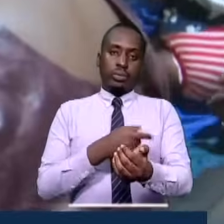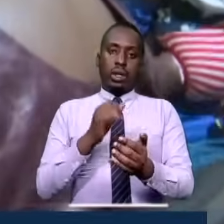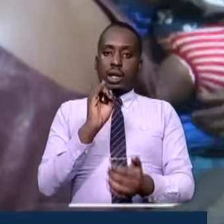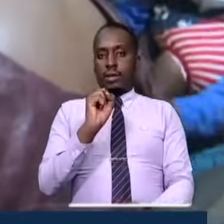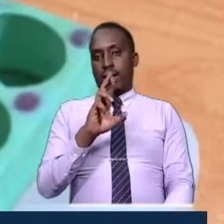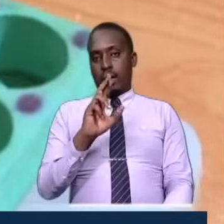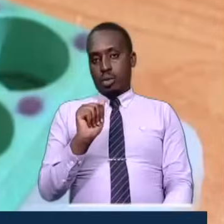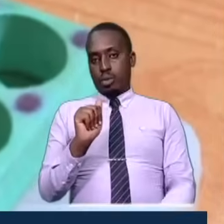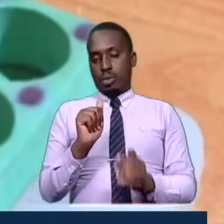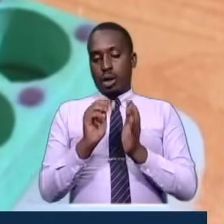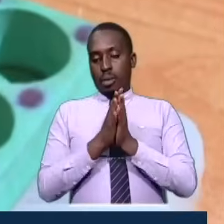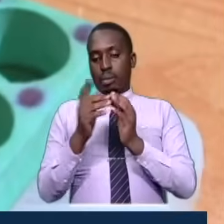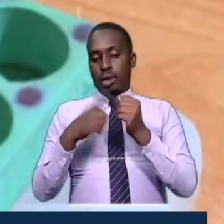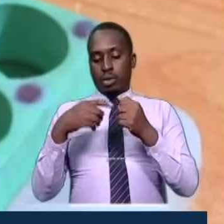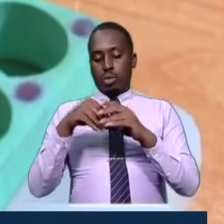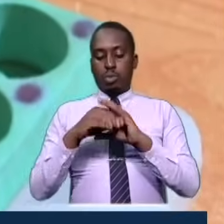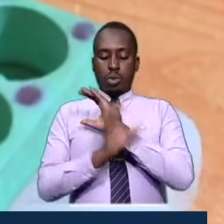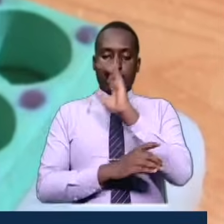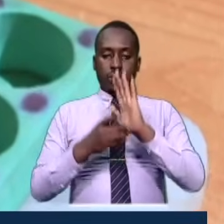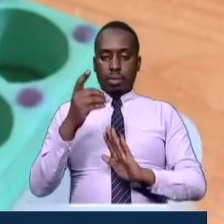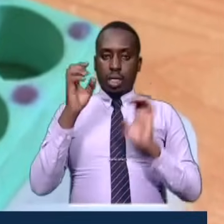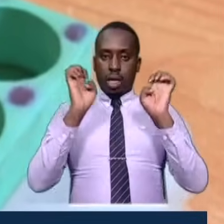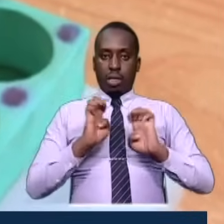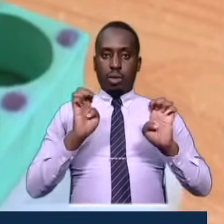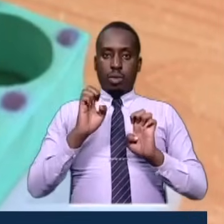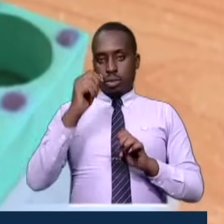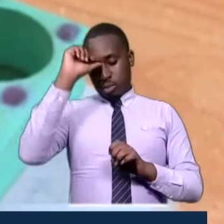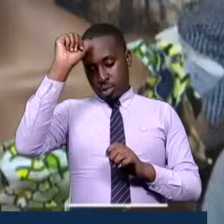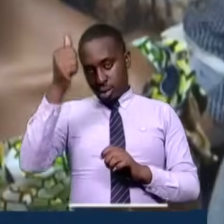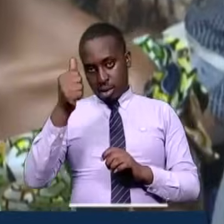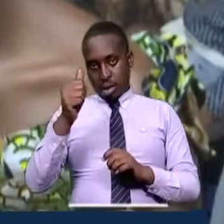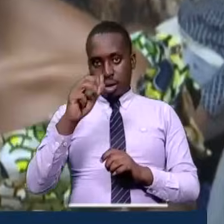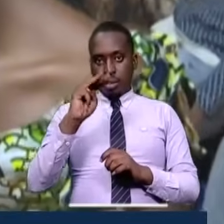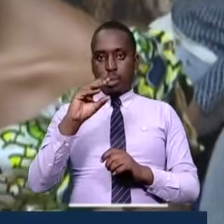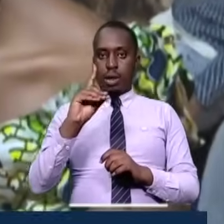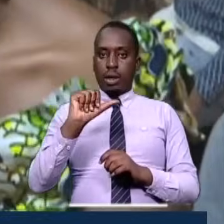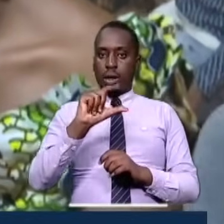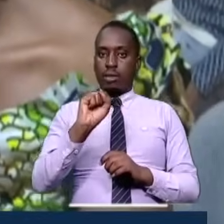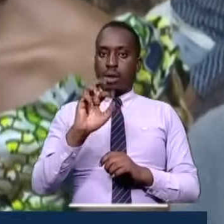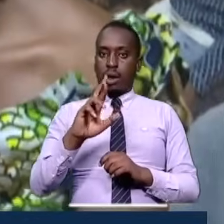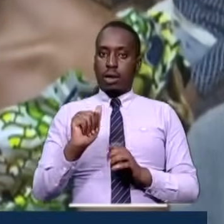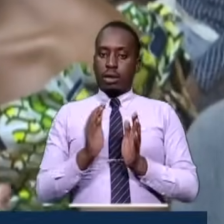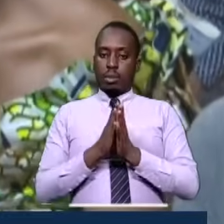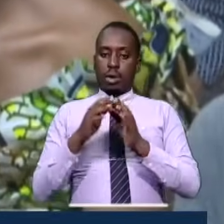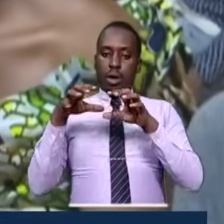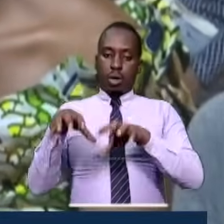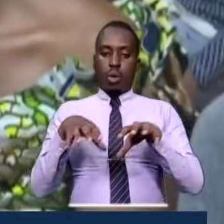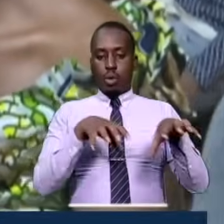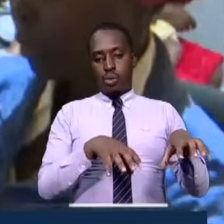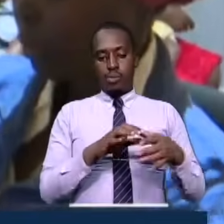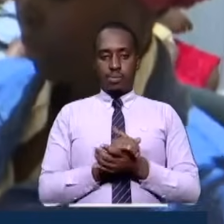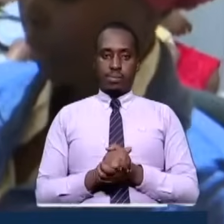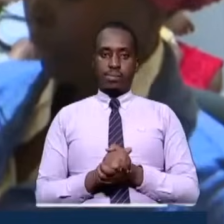ushize. Bitandatu muri ibyo bihugu biri mu nzira y'amajyambere birimo Ethiopia, Buhinde, Madagascar, Nigeria, Pakistan na Repubulika Iharanira Demokarasi ya